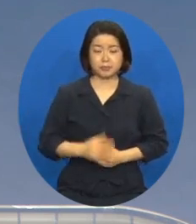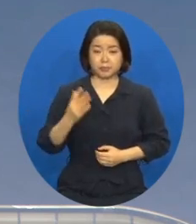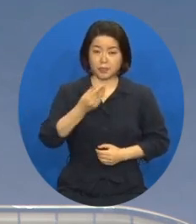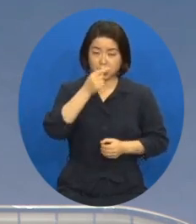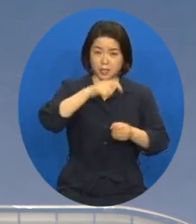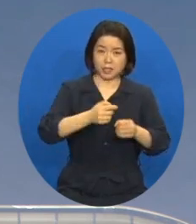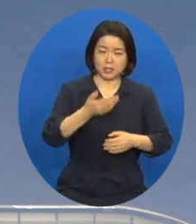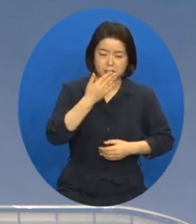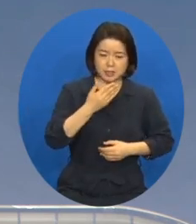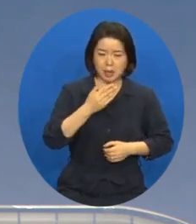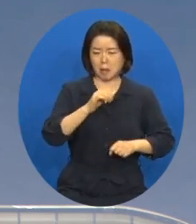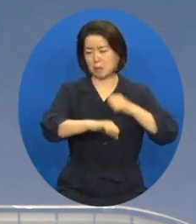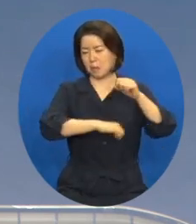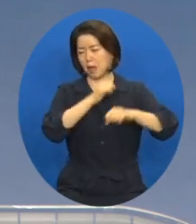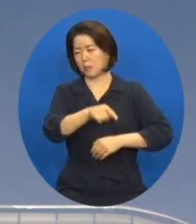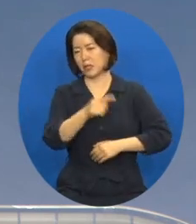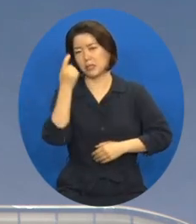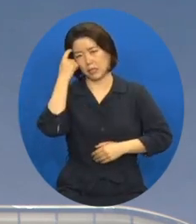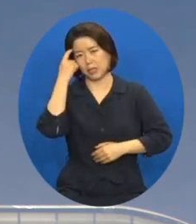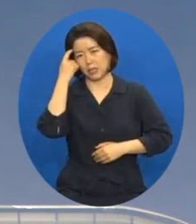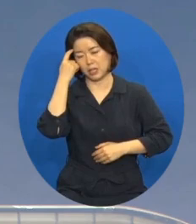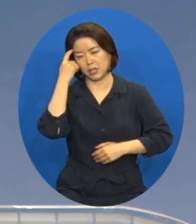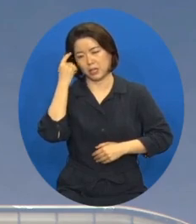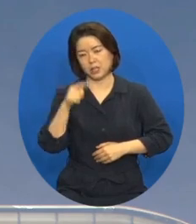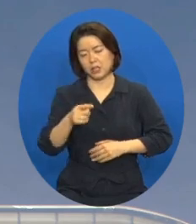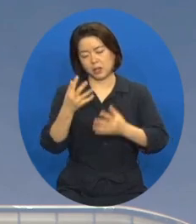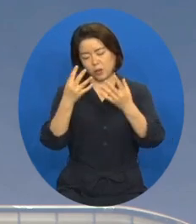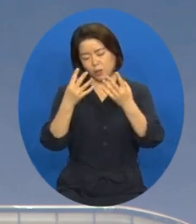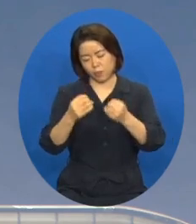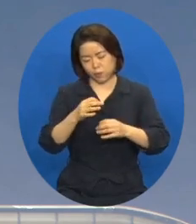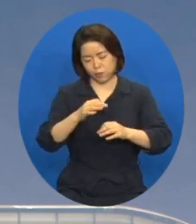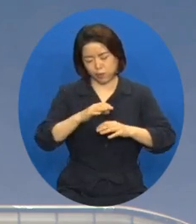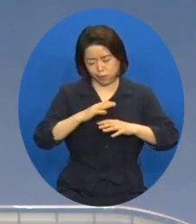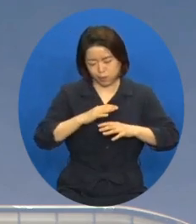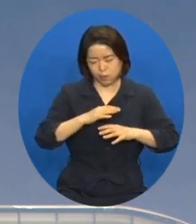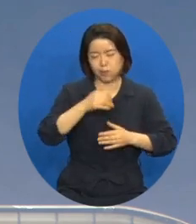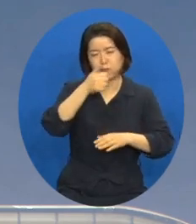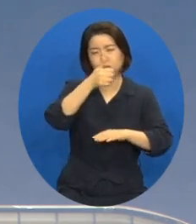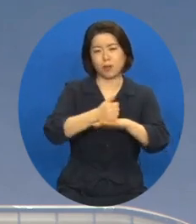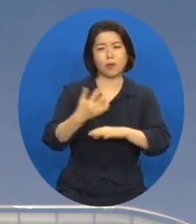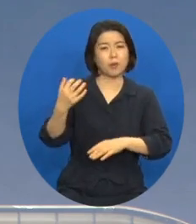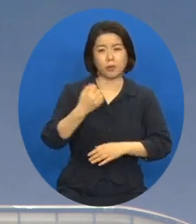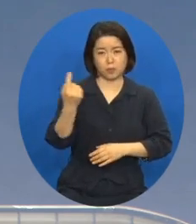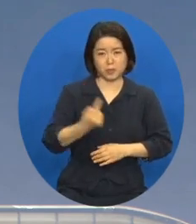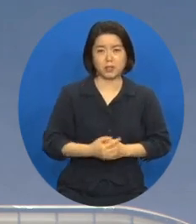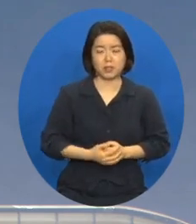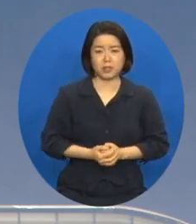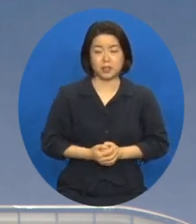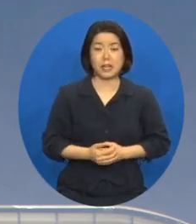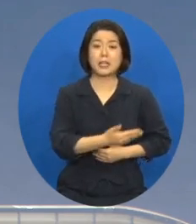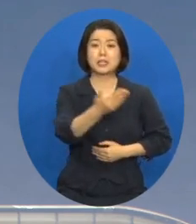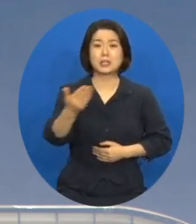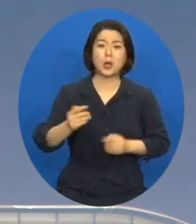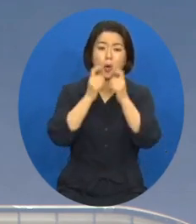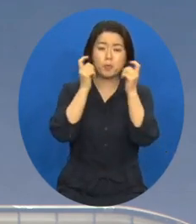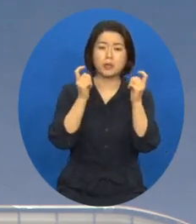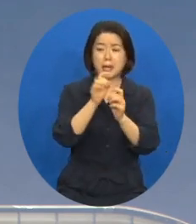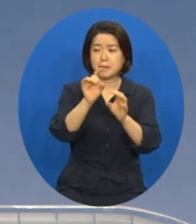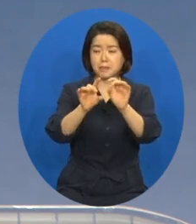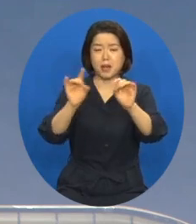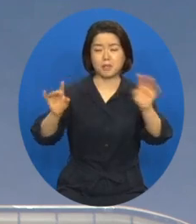성찬을 함부로 대하는, 이게 얼마나 무서운 결과를 가져오는, 여러분 개인도 똑같다는